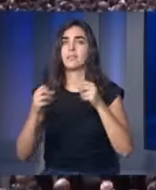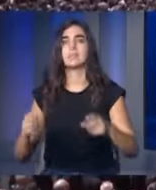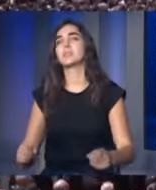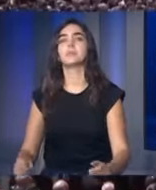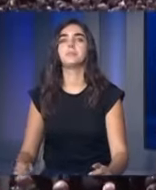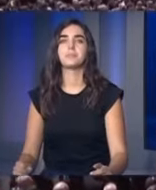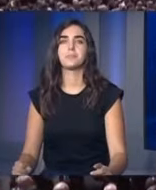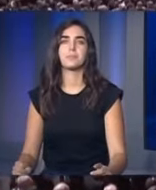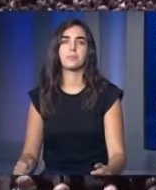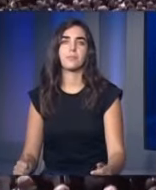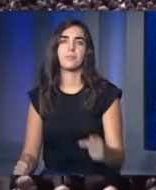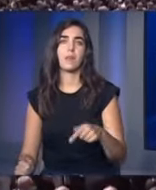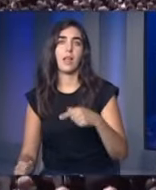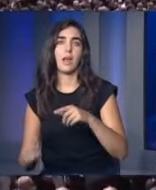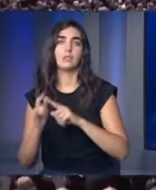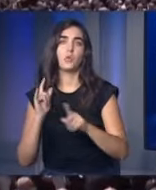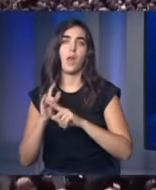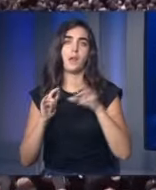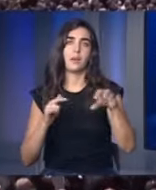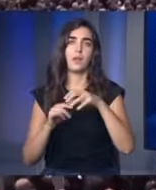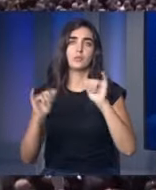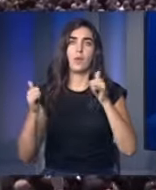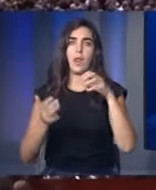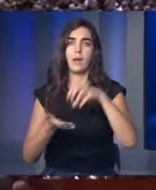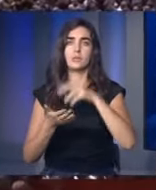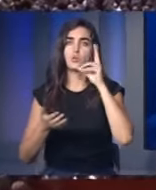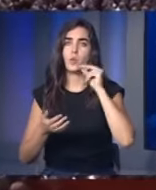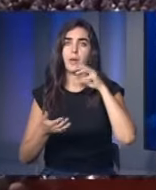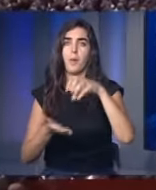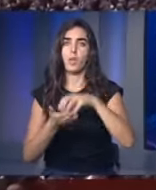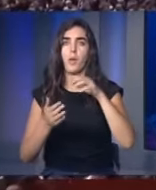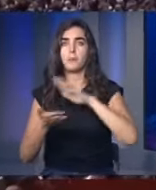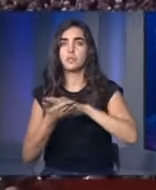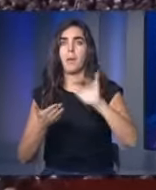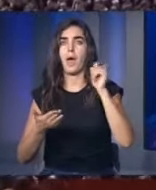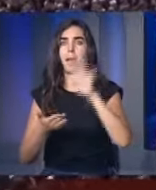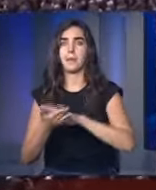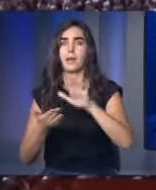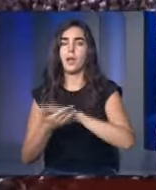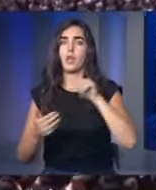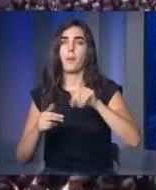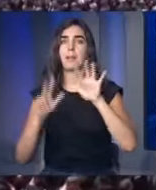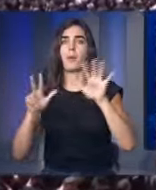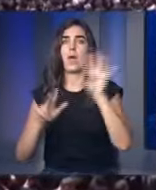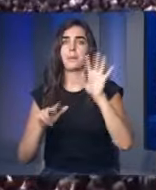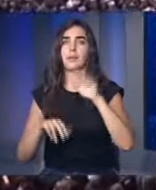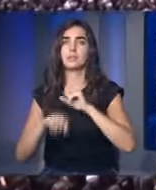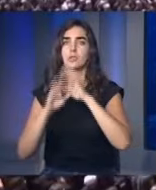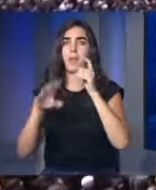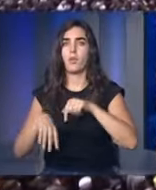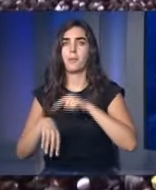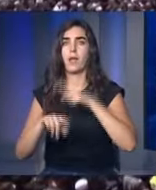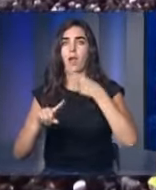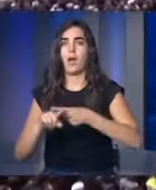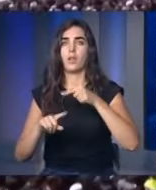شيع جمهور غفير من الجولان العربي السوري المحتل والمجتمع العربي في أراضي 48 صباح اليوم الأحد ضحايا